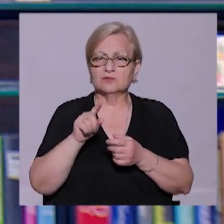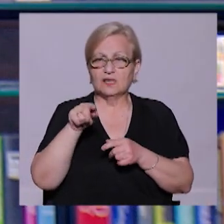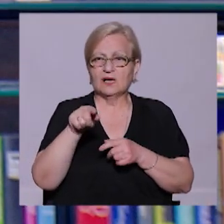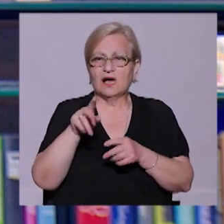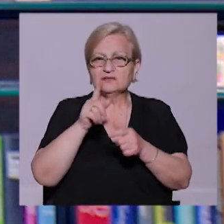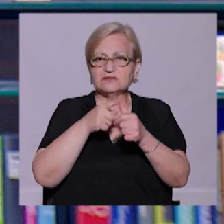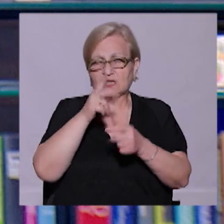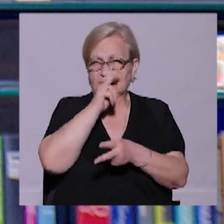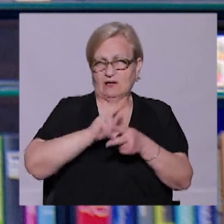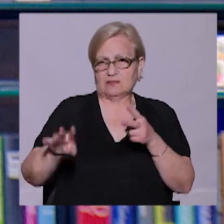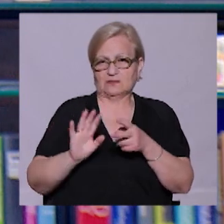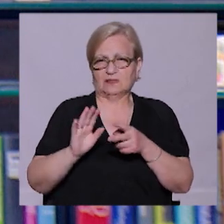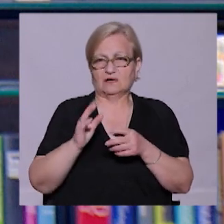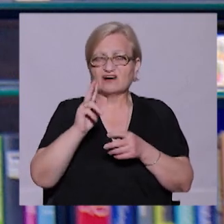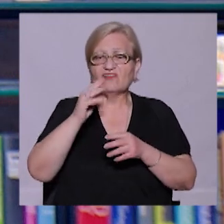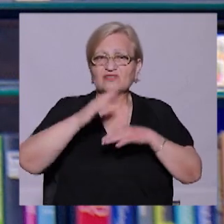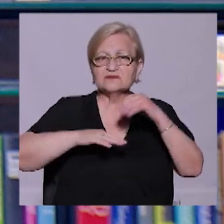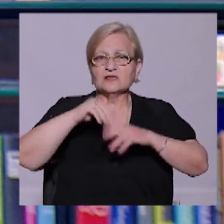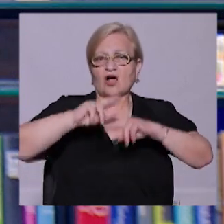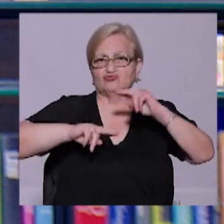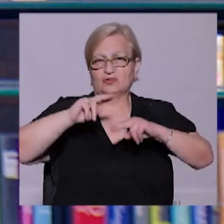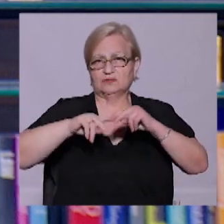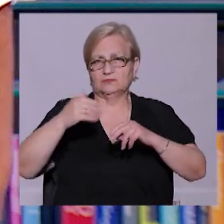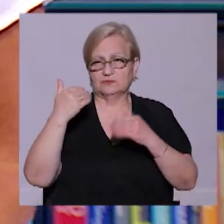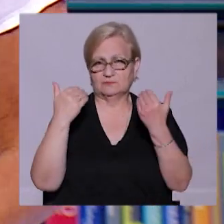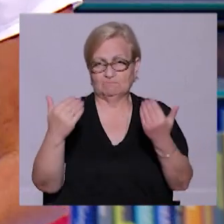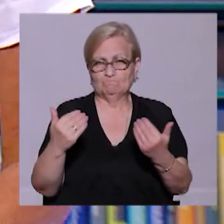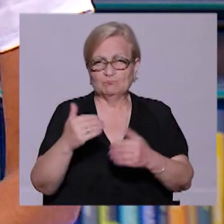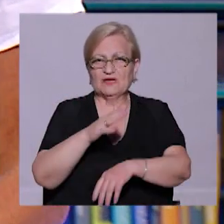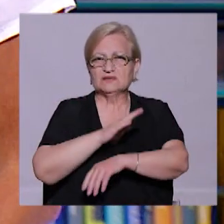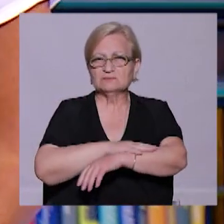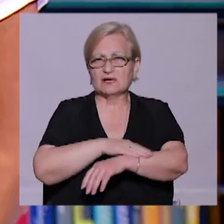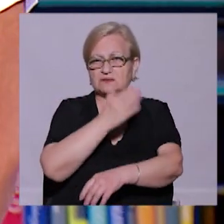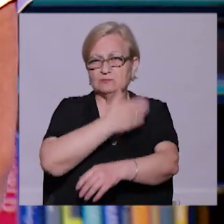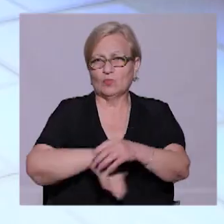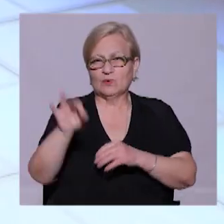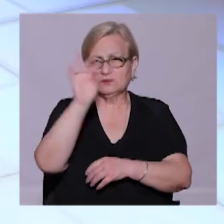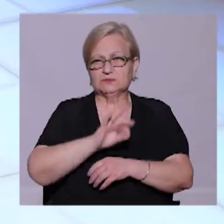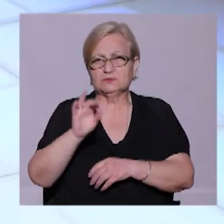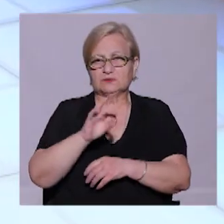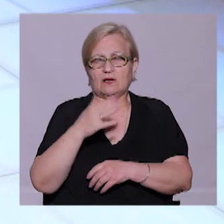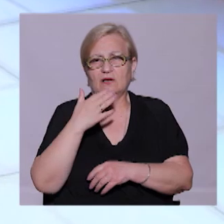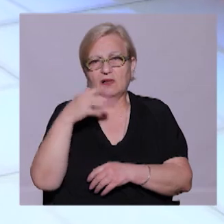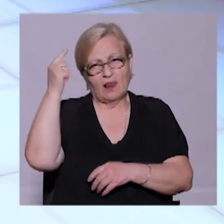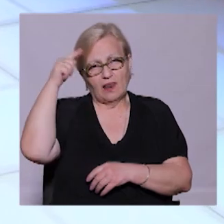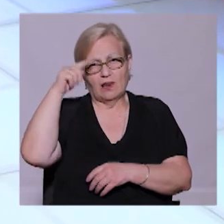წაეტანებინა არსაკიძისათვის, მკლავის მოკვეთის მშვენიერი ლეგენდისთვის. აი